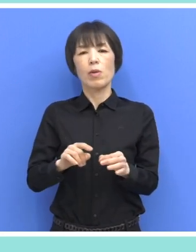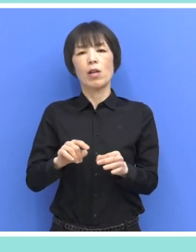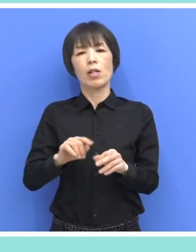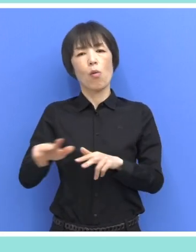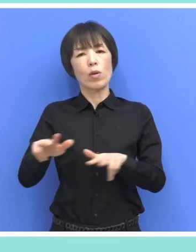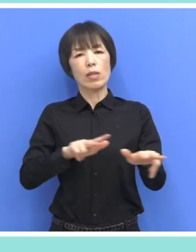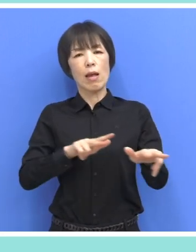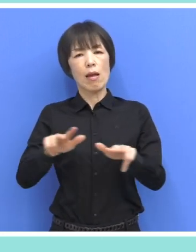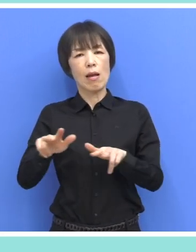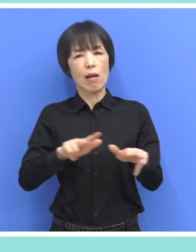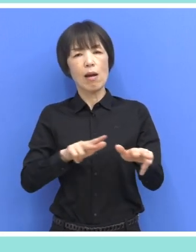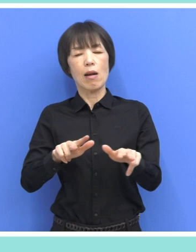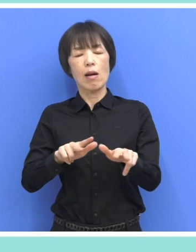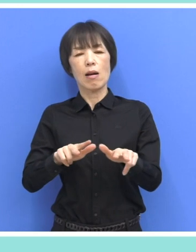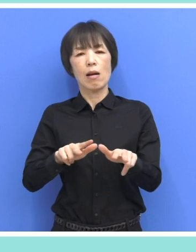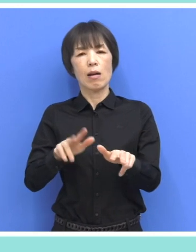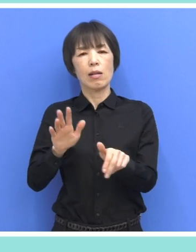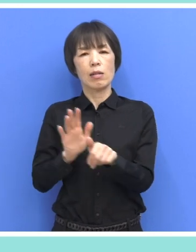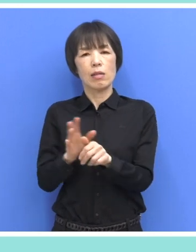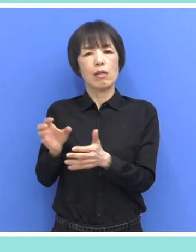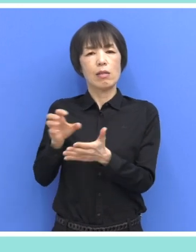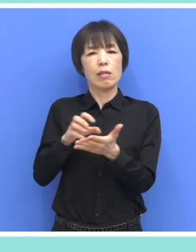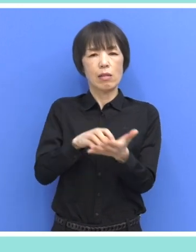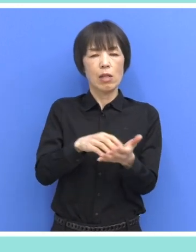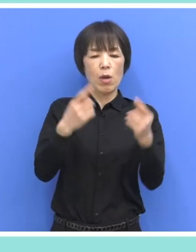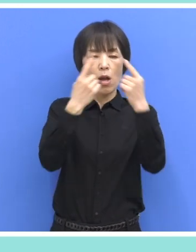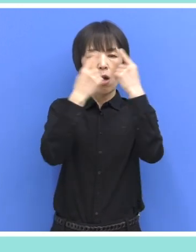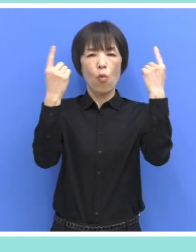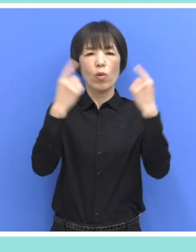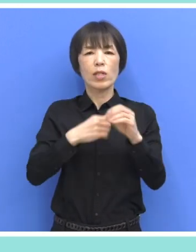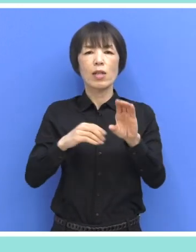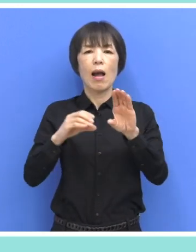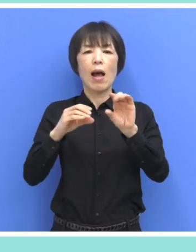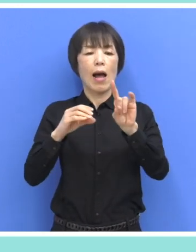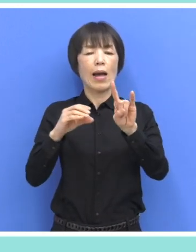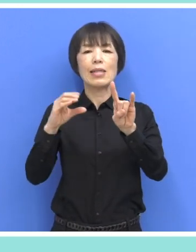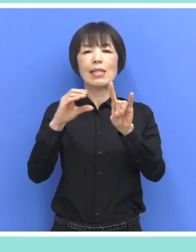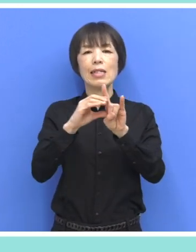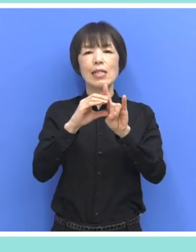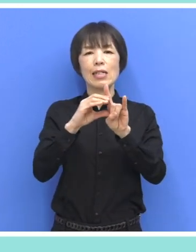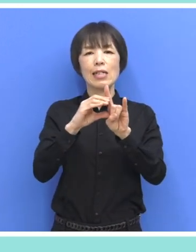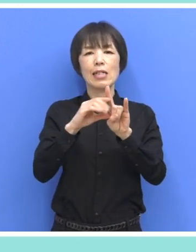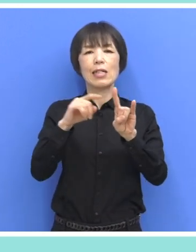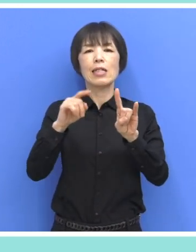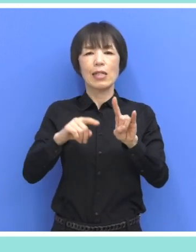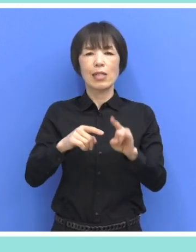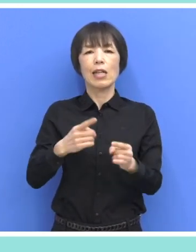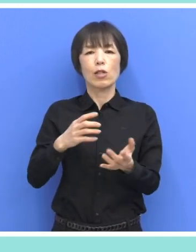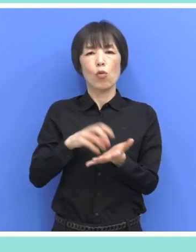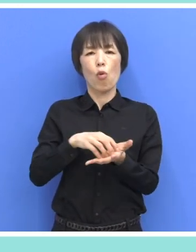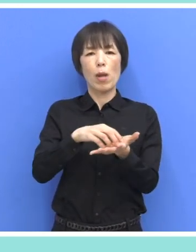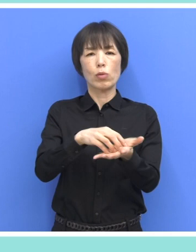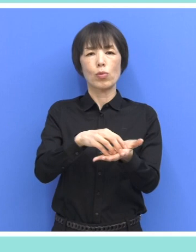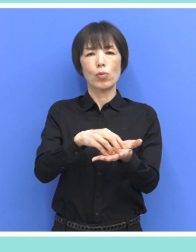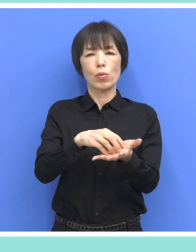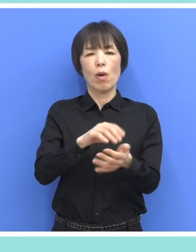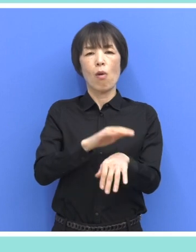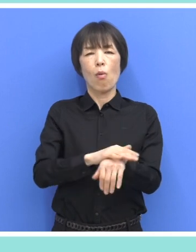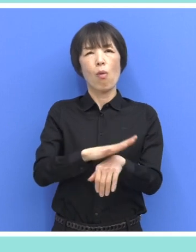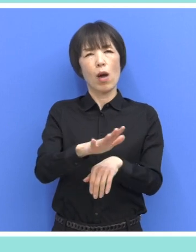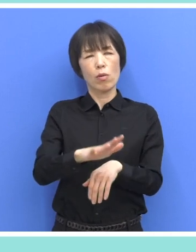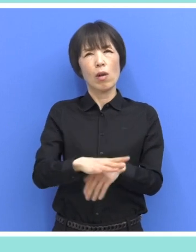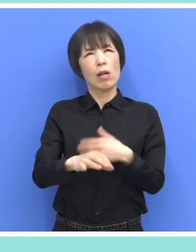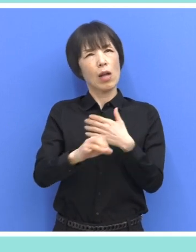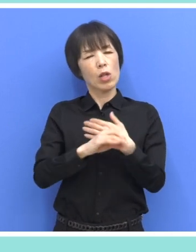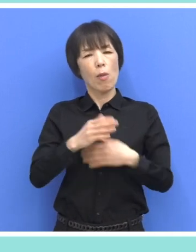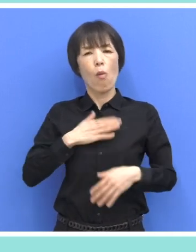かりと裏付けして個人の証明、個人 ID ですよっていうことをですね証明させていただきたいと。まあ、一番わかりやすく